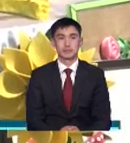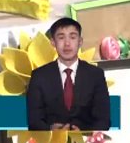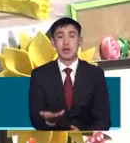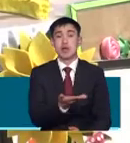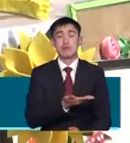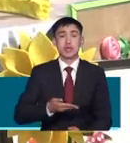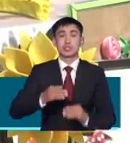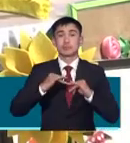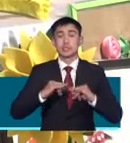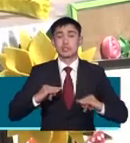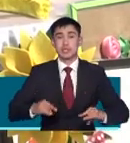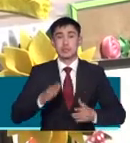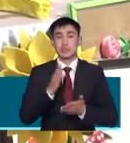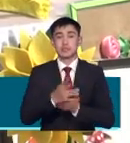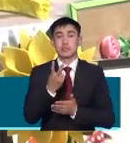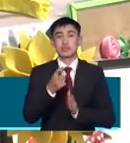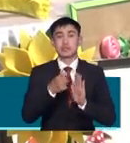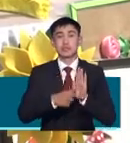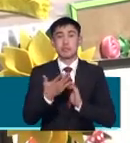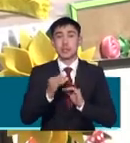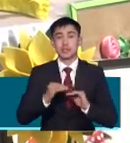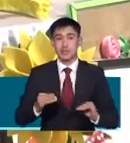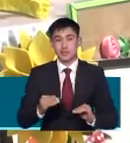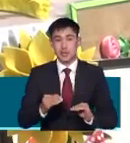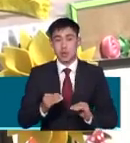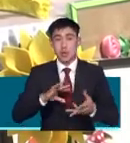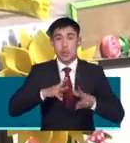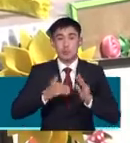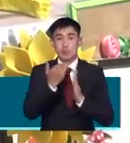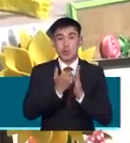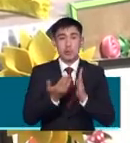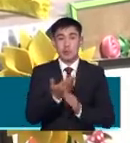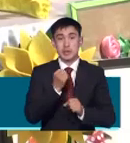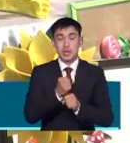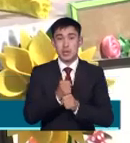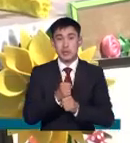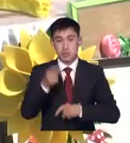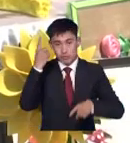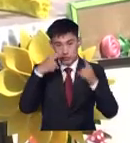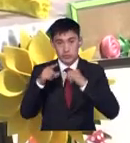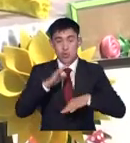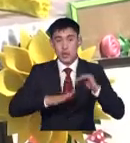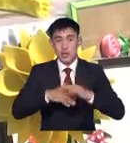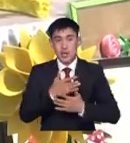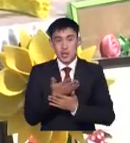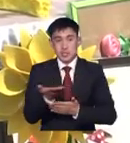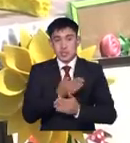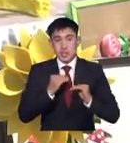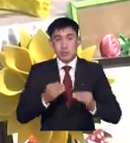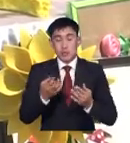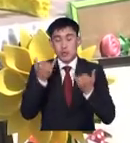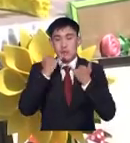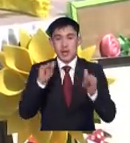В нашем детском саду воспитывается 275 дошколят. Помимо общей программы, мы делаем упор на творчество и рукоделие. И наши дети